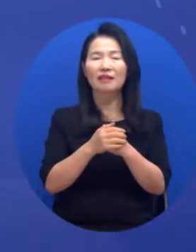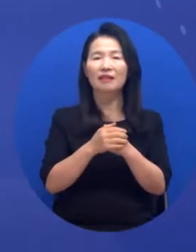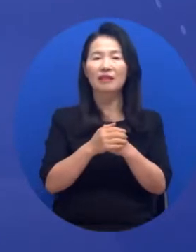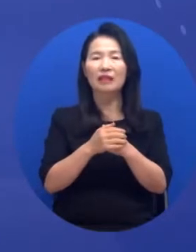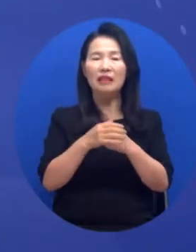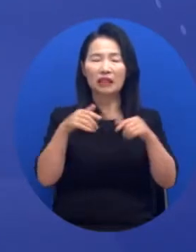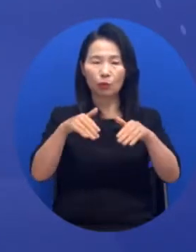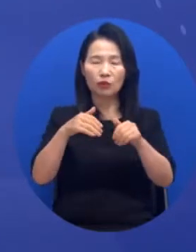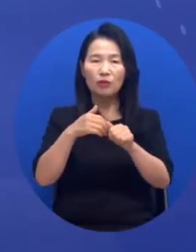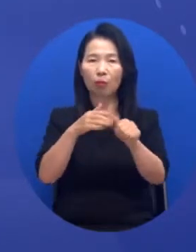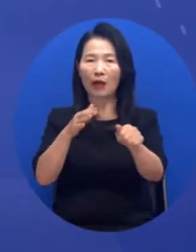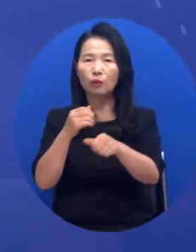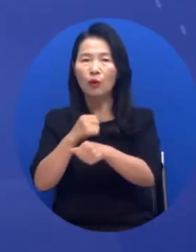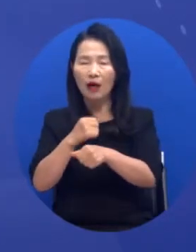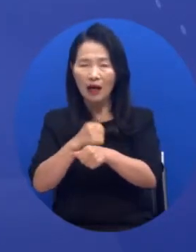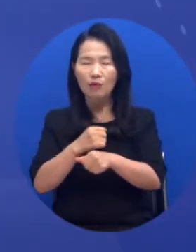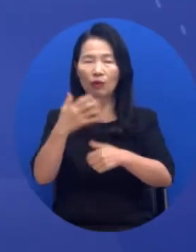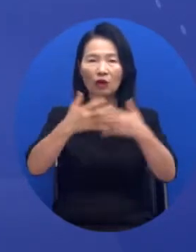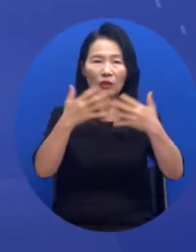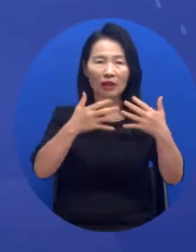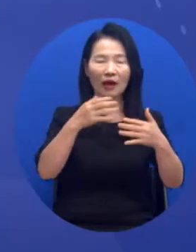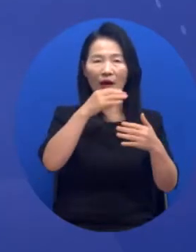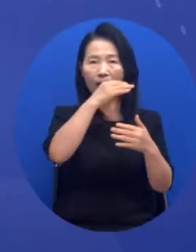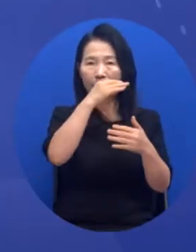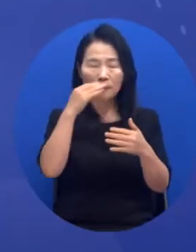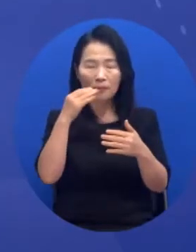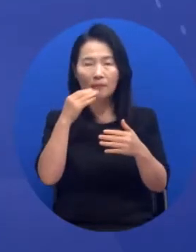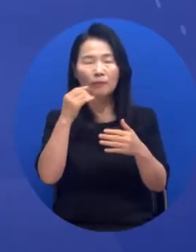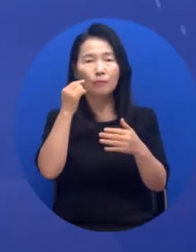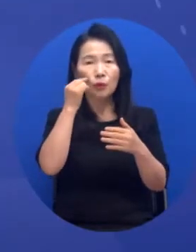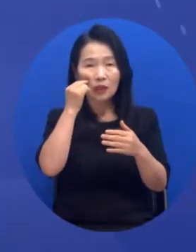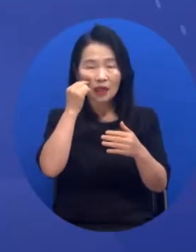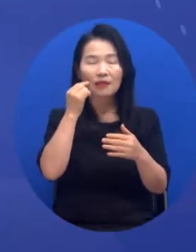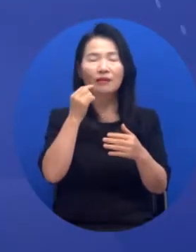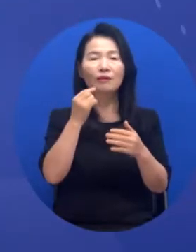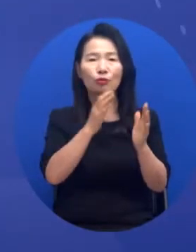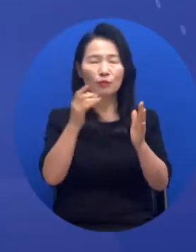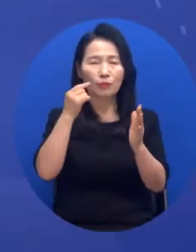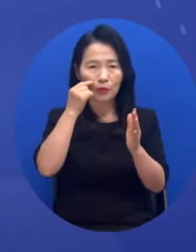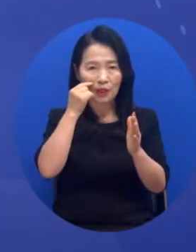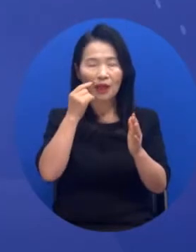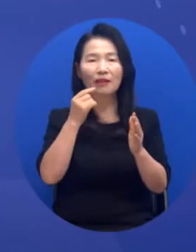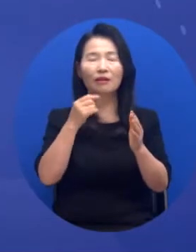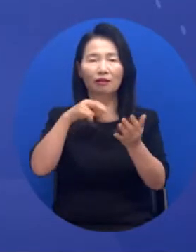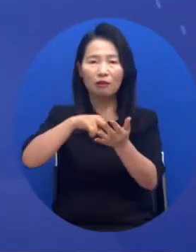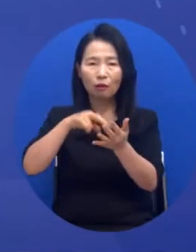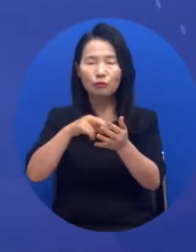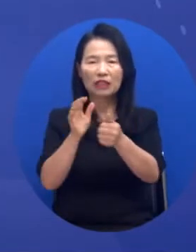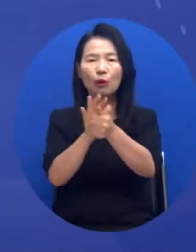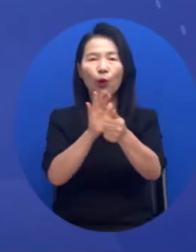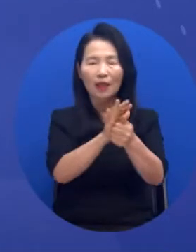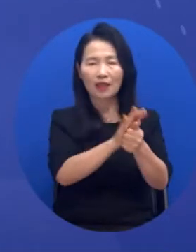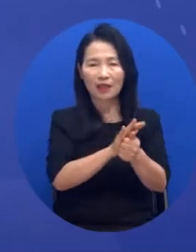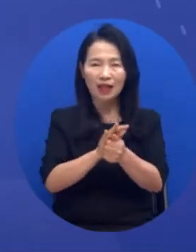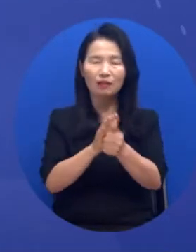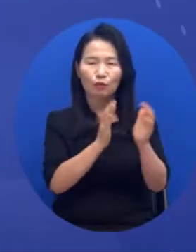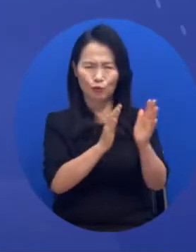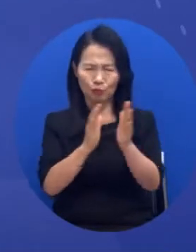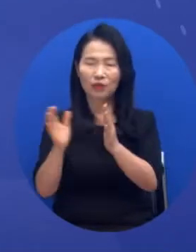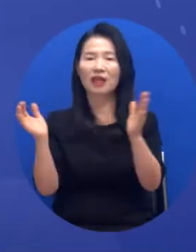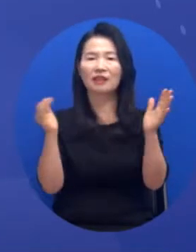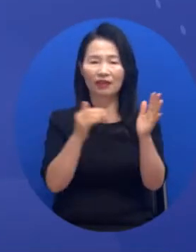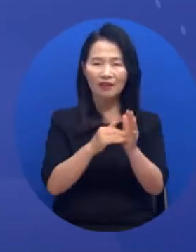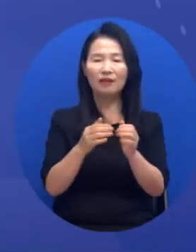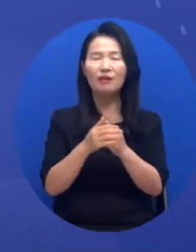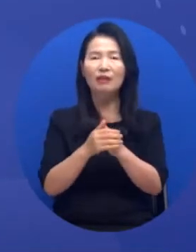파송하고 또 영상 시스템이 제대로 갖춰지지 않은 교회에는 각종 물품을 지원하면서 화상회의를 준비했습니다 거점 교회들과